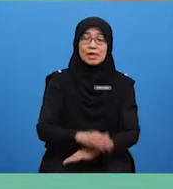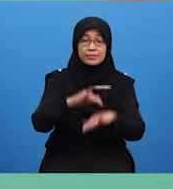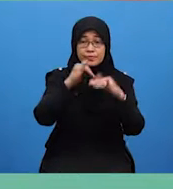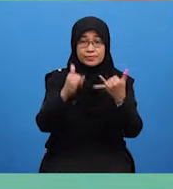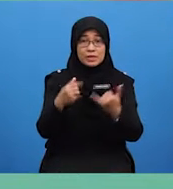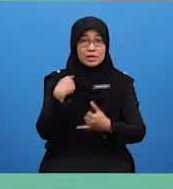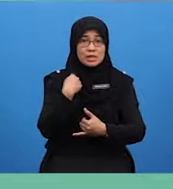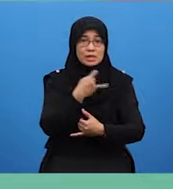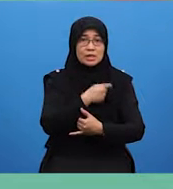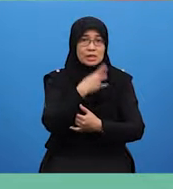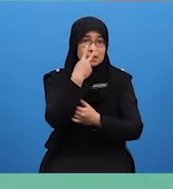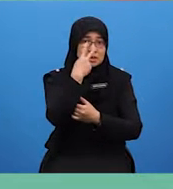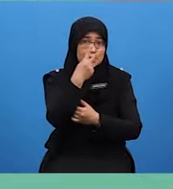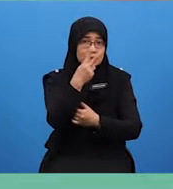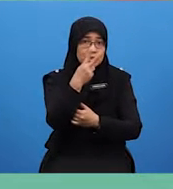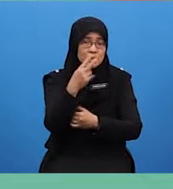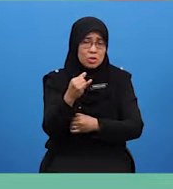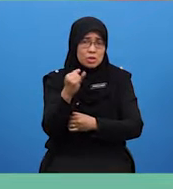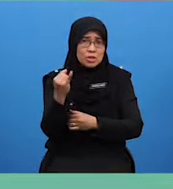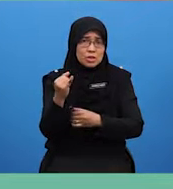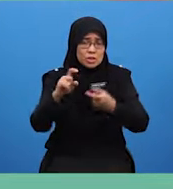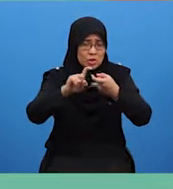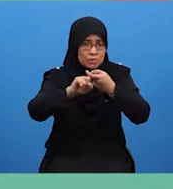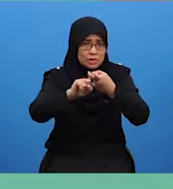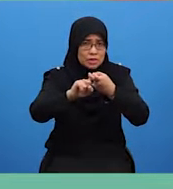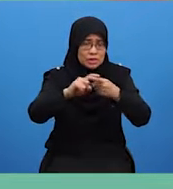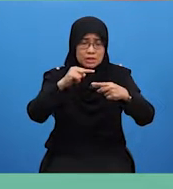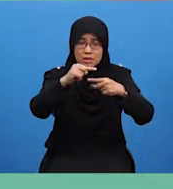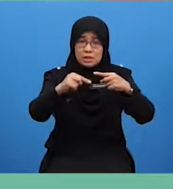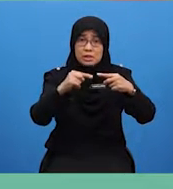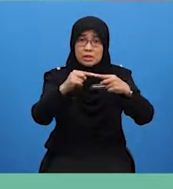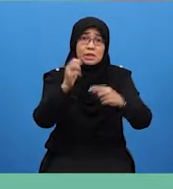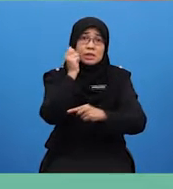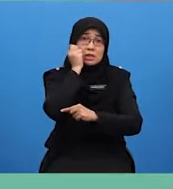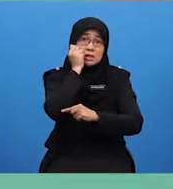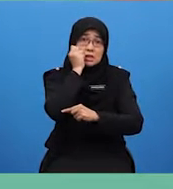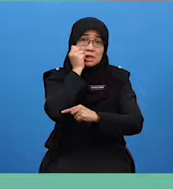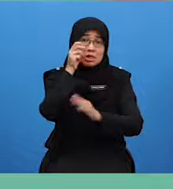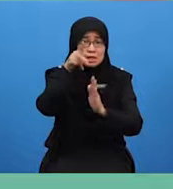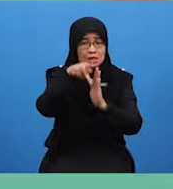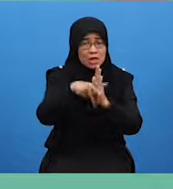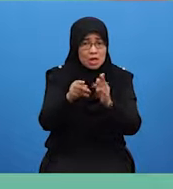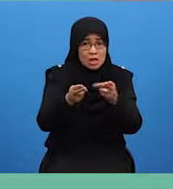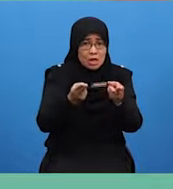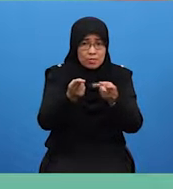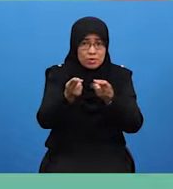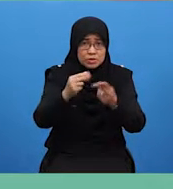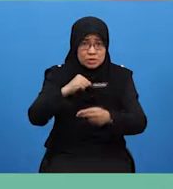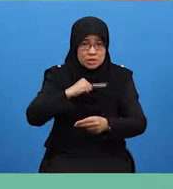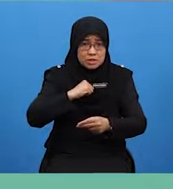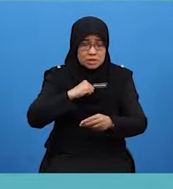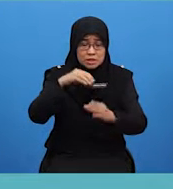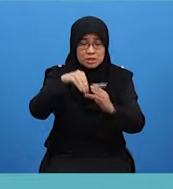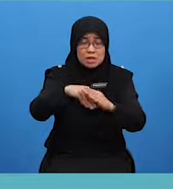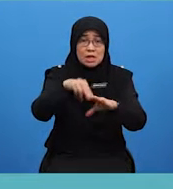Sekarang kita akan tinjau isu-isu berkaitan dengan kita haid, iaitu pengurusan diri semasa tempoh haid ini.